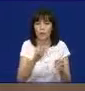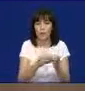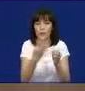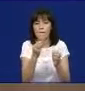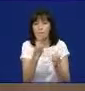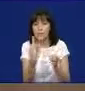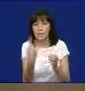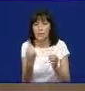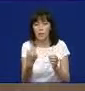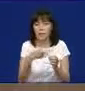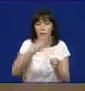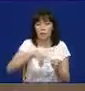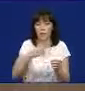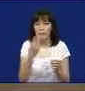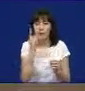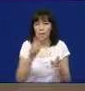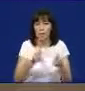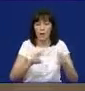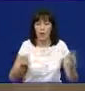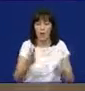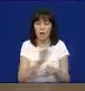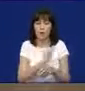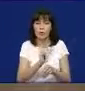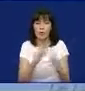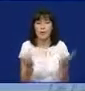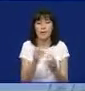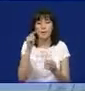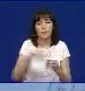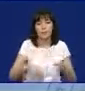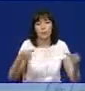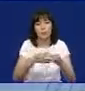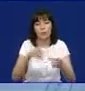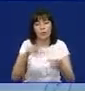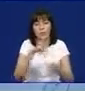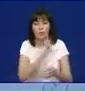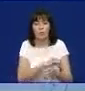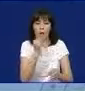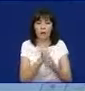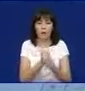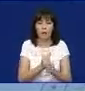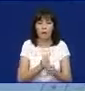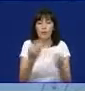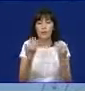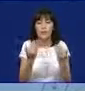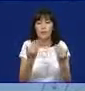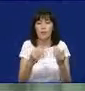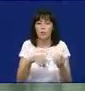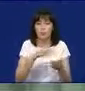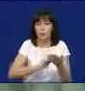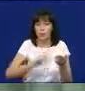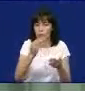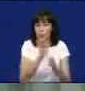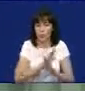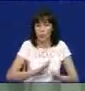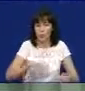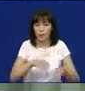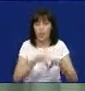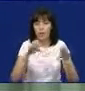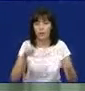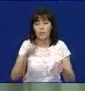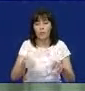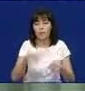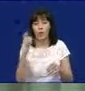шақырымдық 22 канал жөндеуді қажет етеді. Тиісті орындарға осы жұмыстарды атқару жөнінде бірден бір өтінім берілмеген. Әкім жеке қожалықтағы